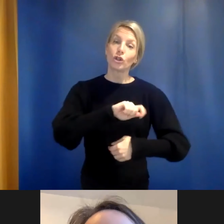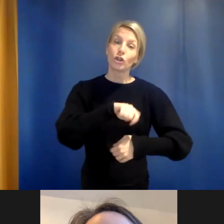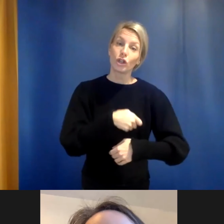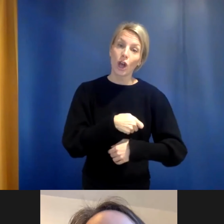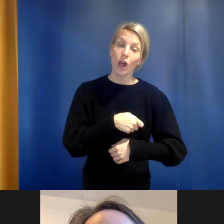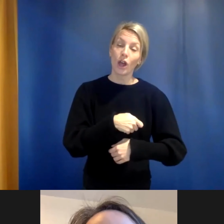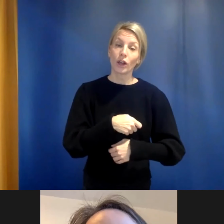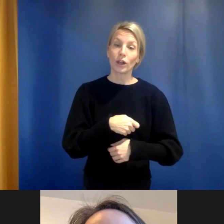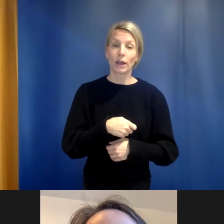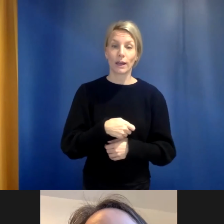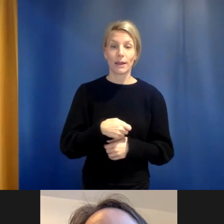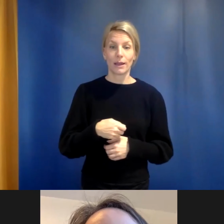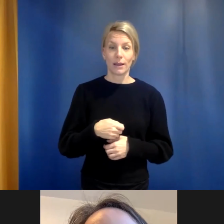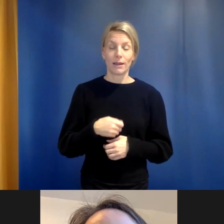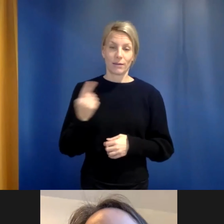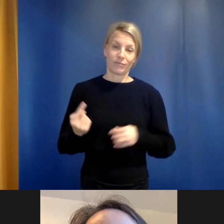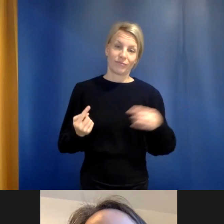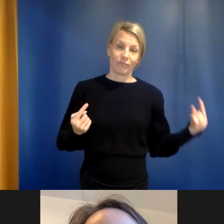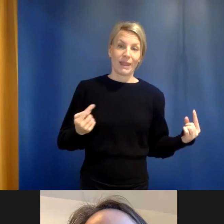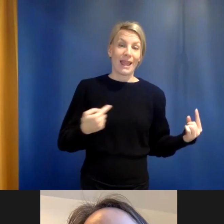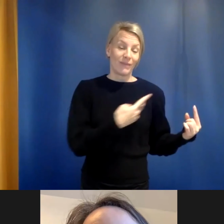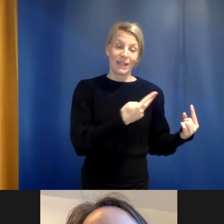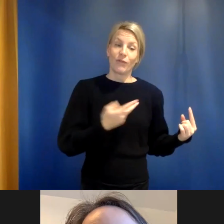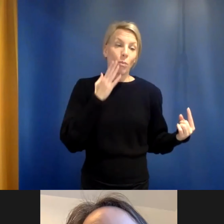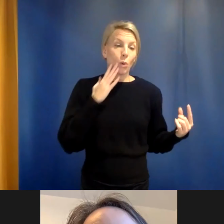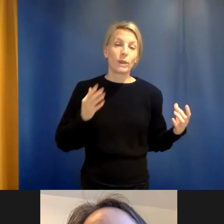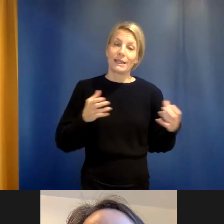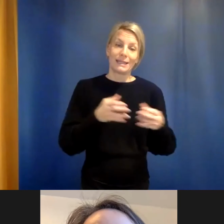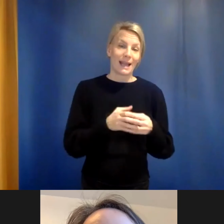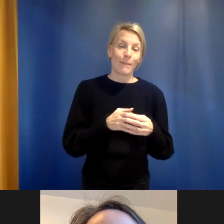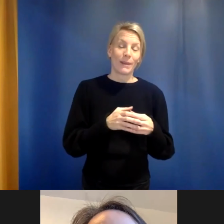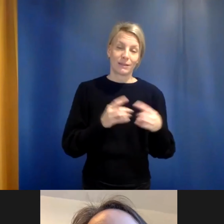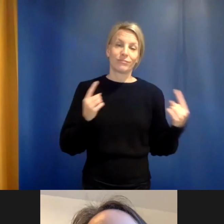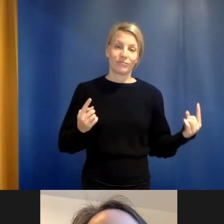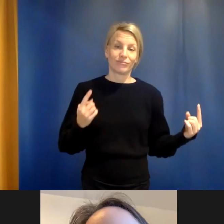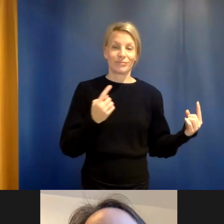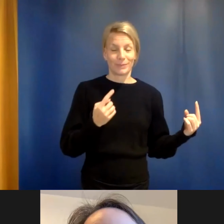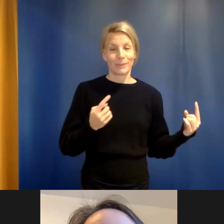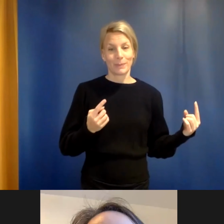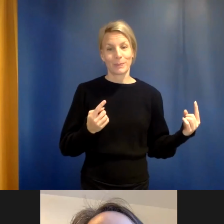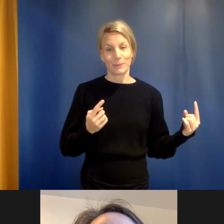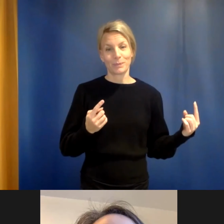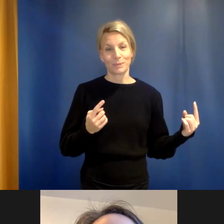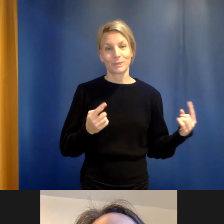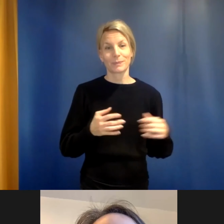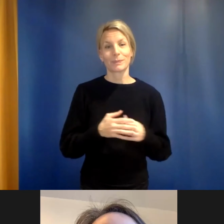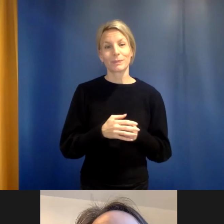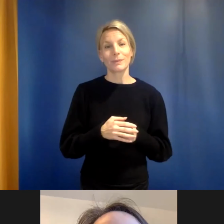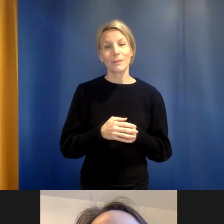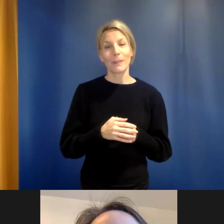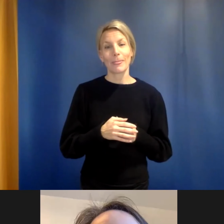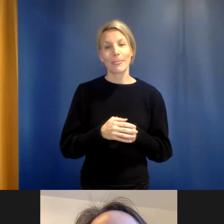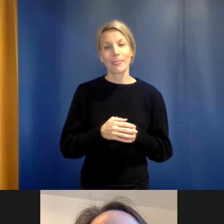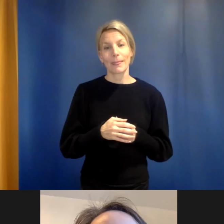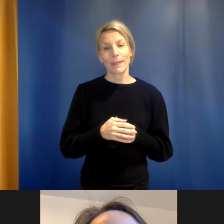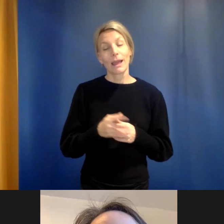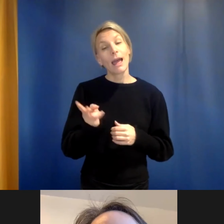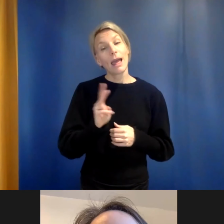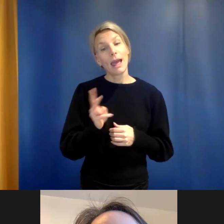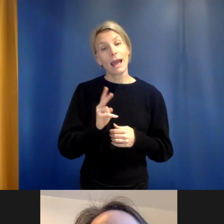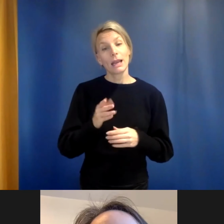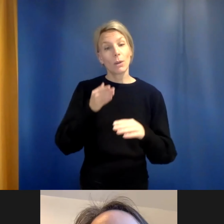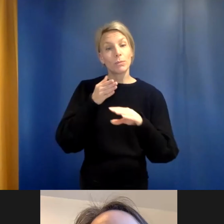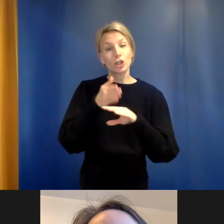Våra respektive kök ska jag säga, vi bor ju inte tillsammans. Så kan vi ha oss vårt boende eller att vi åker hem till